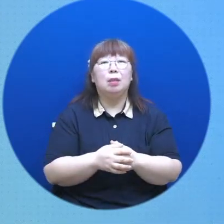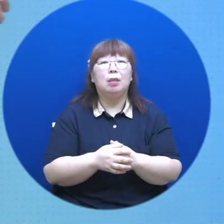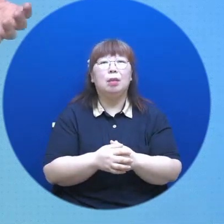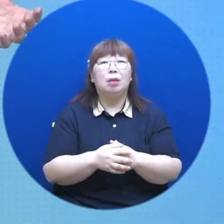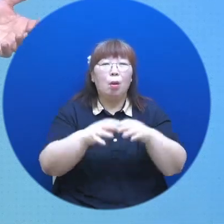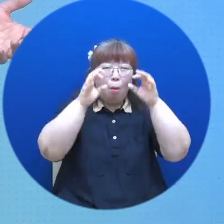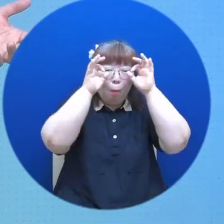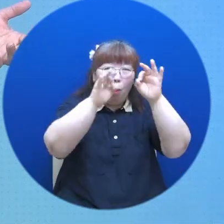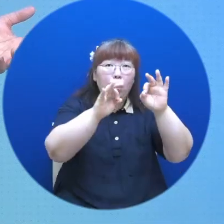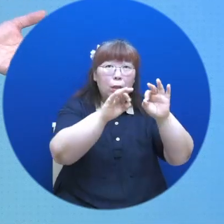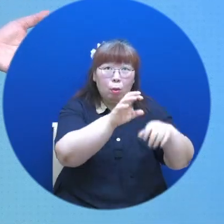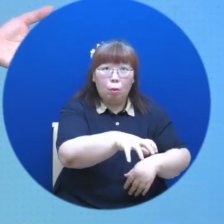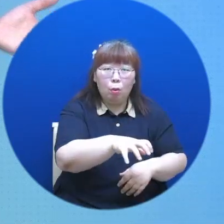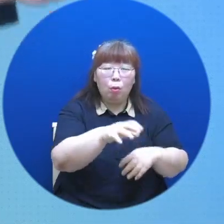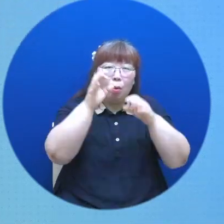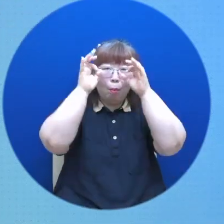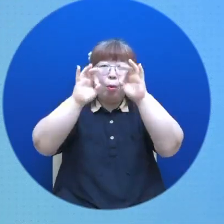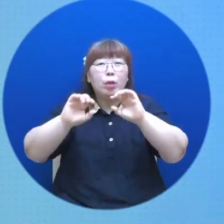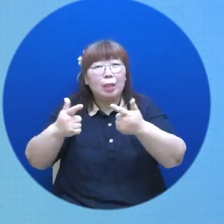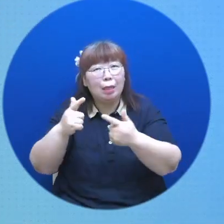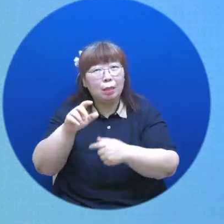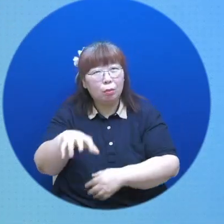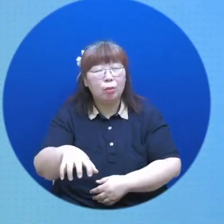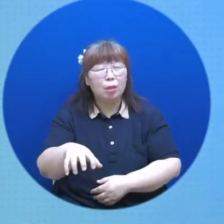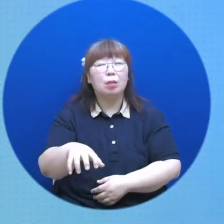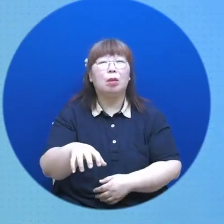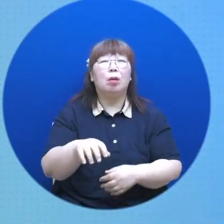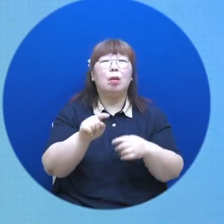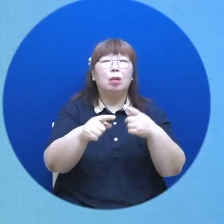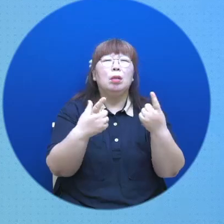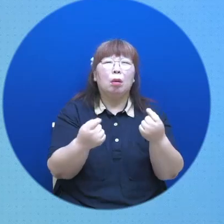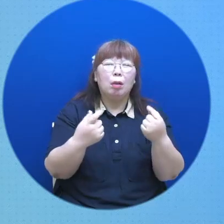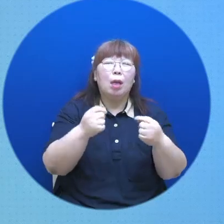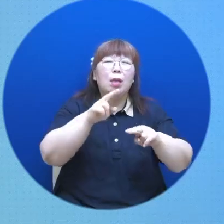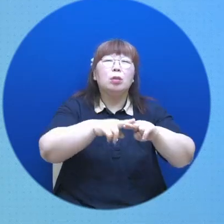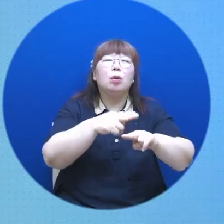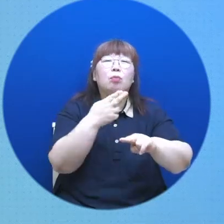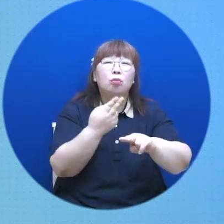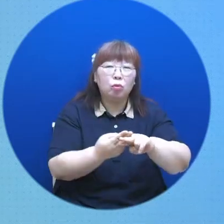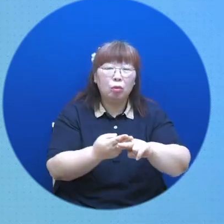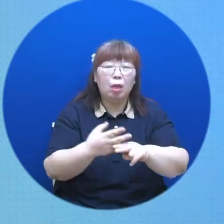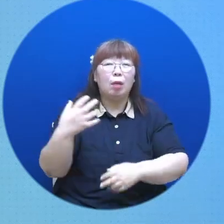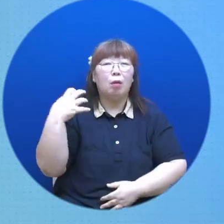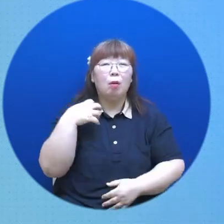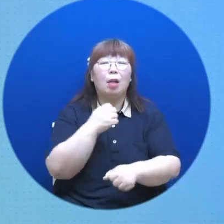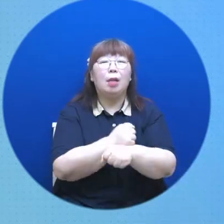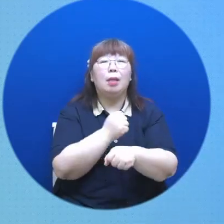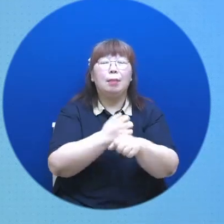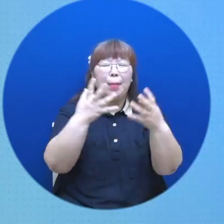보이는 곳에서 보이지 않는 곳에서 그렇게 이 선물로서 함께 해주셨던 분들,